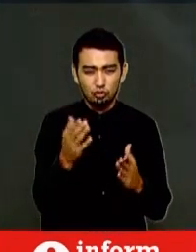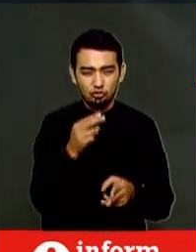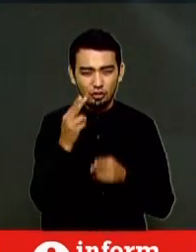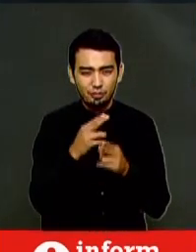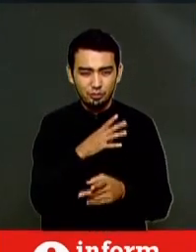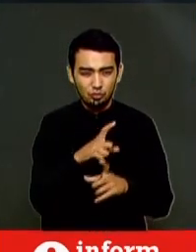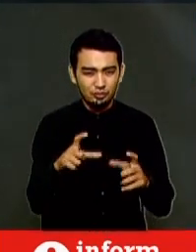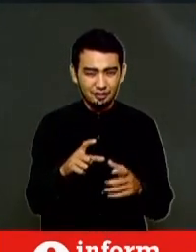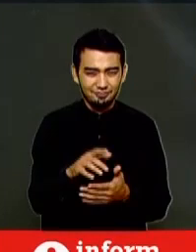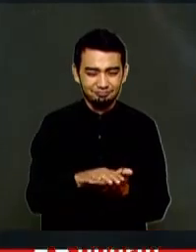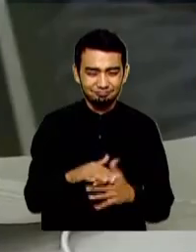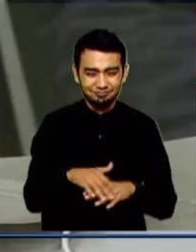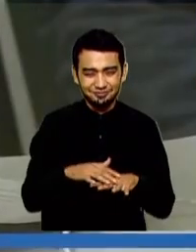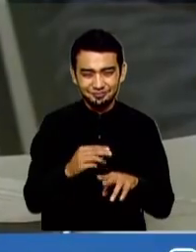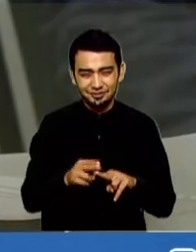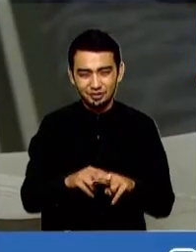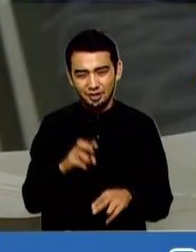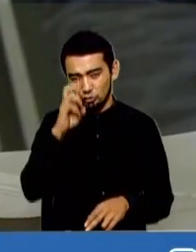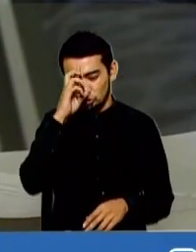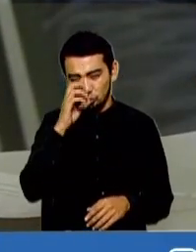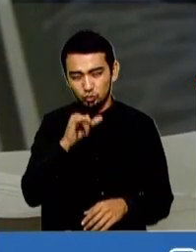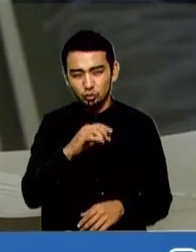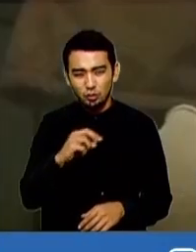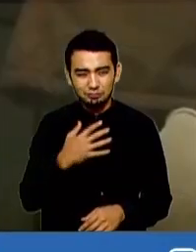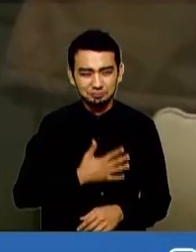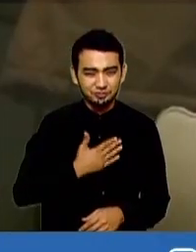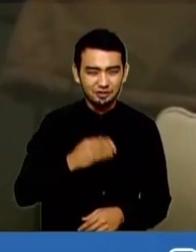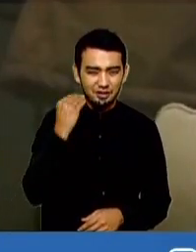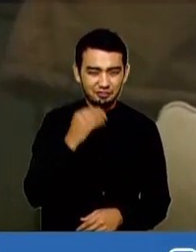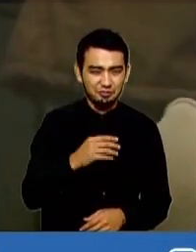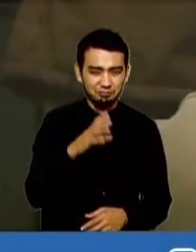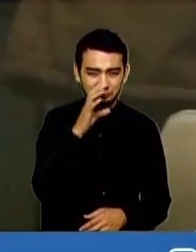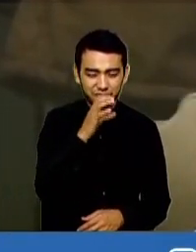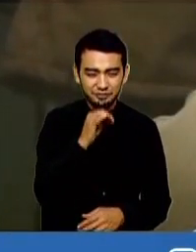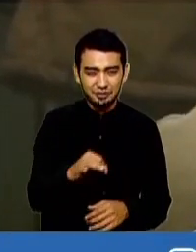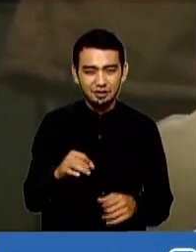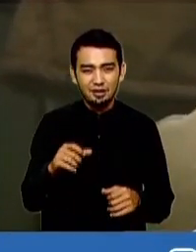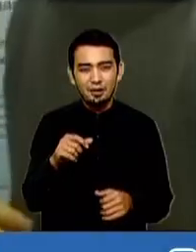граждан по вопросам качества оказания госуслуг. Подтверждены доводы и восстановлены